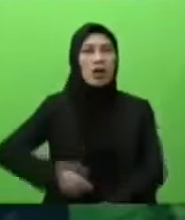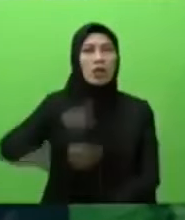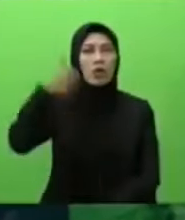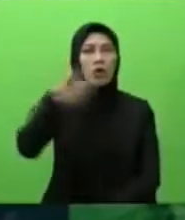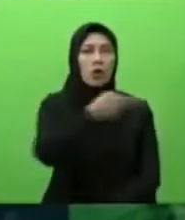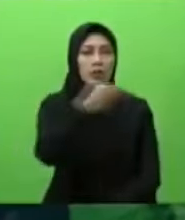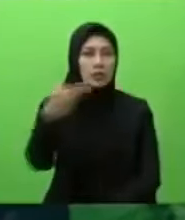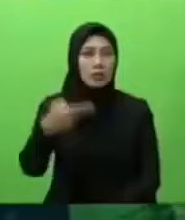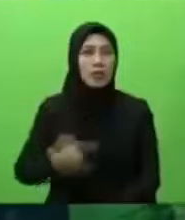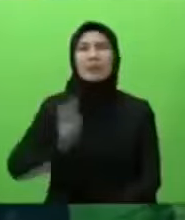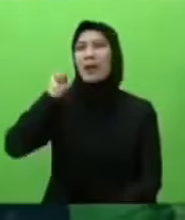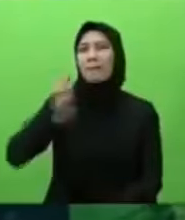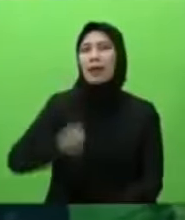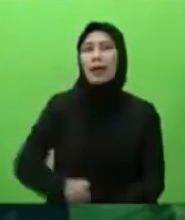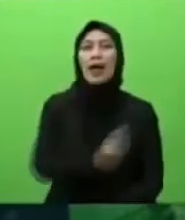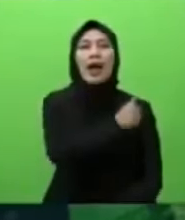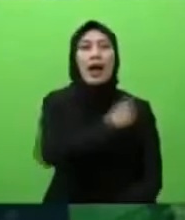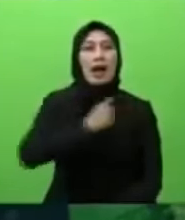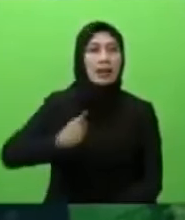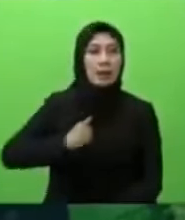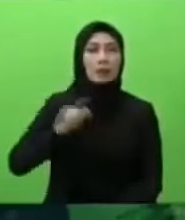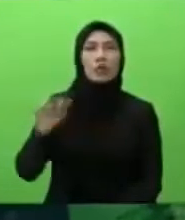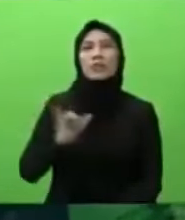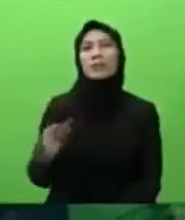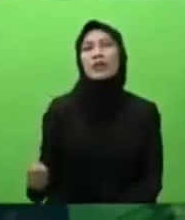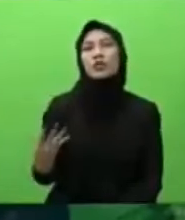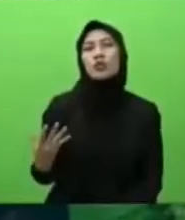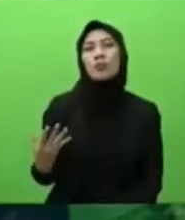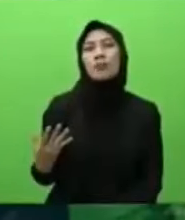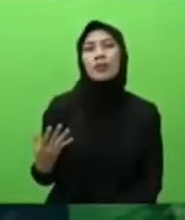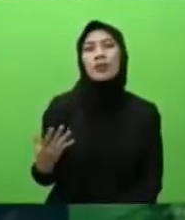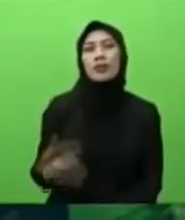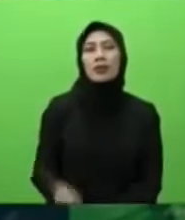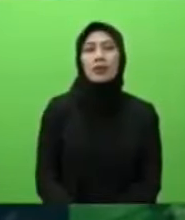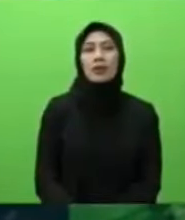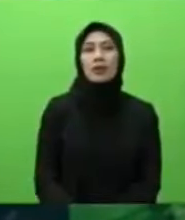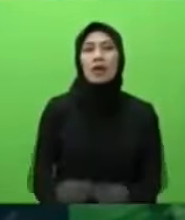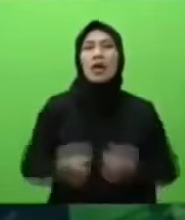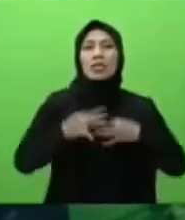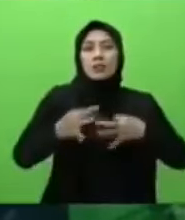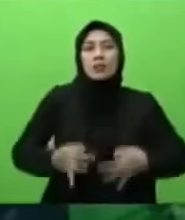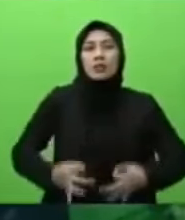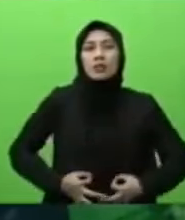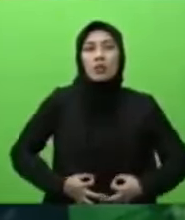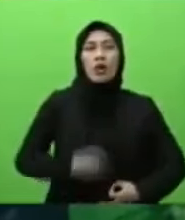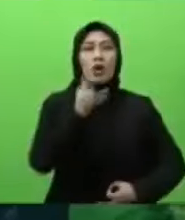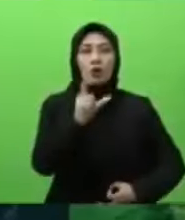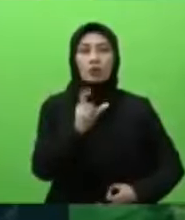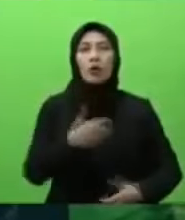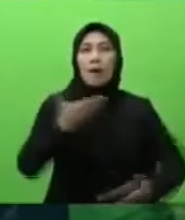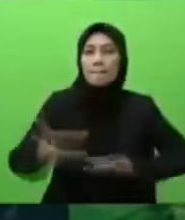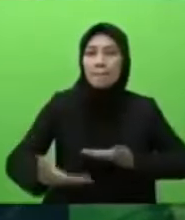agama sebagai sumber nilai moral dan spiritual yang melahirkan public good